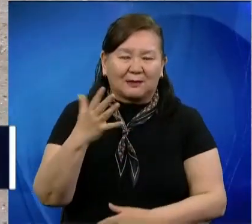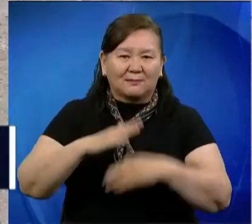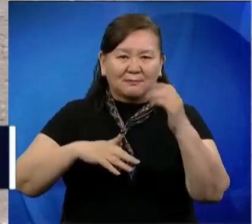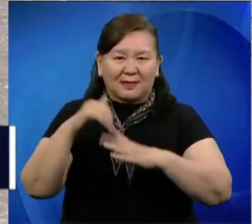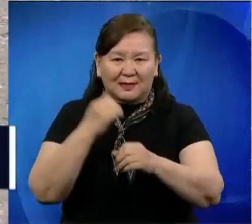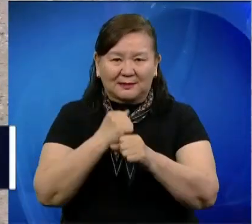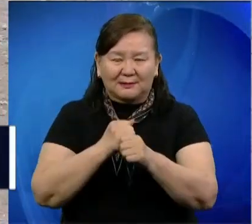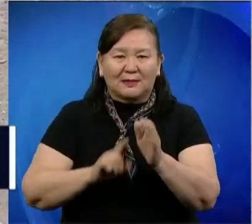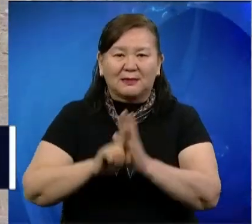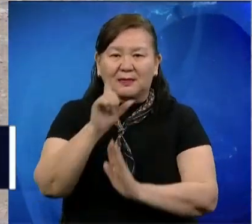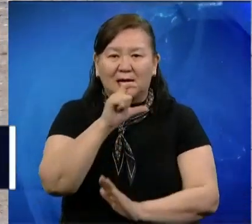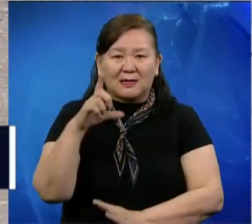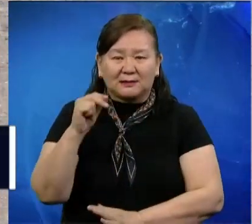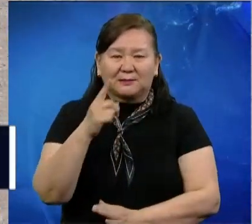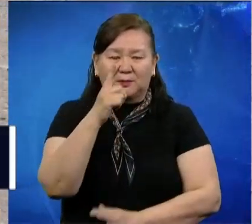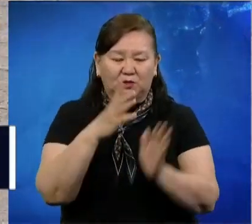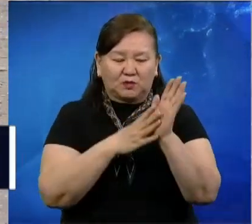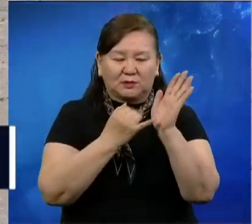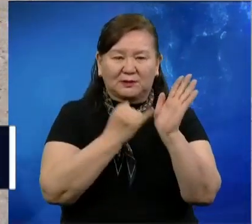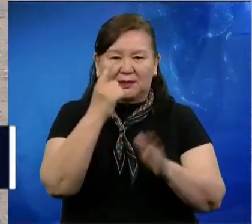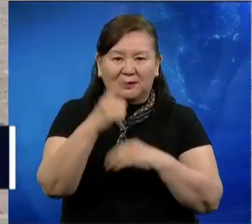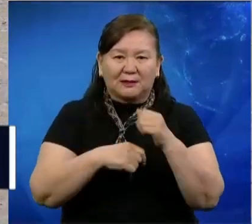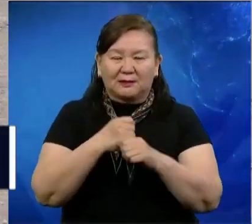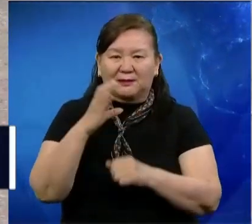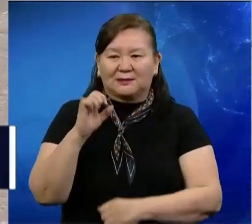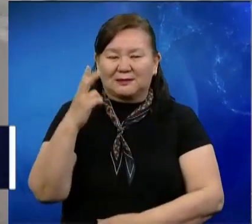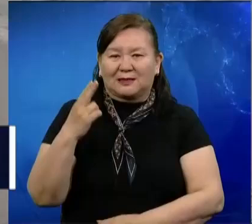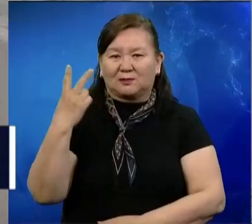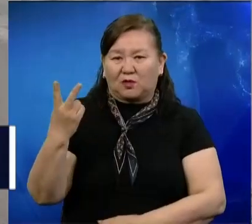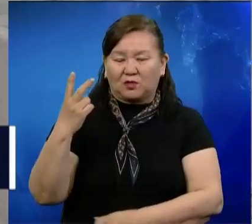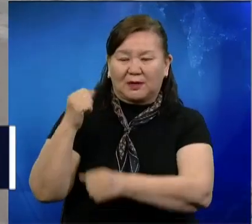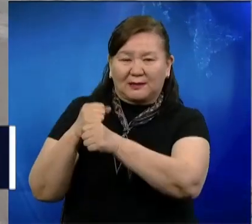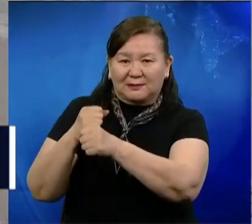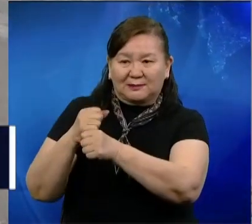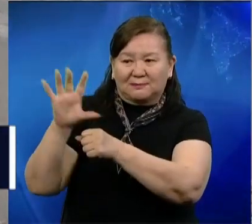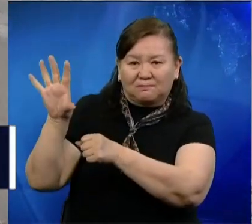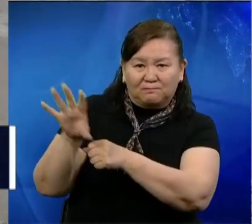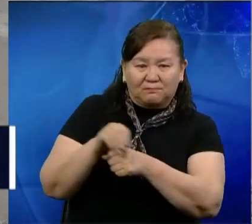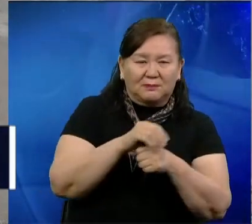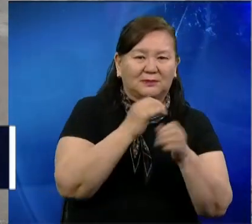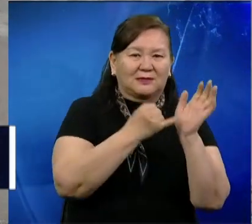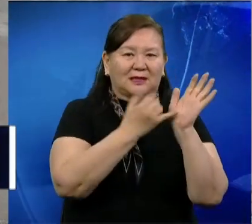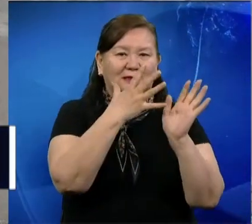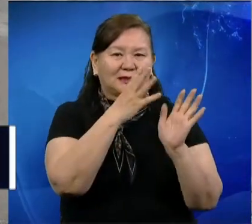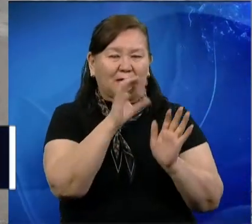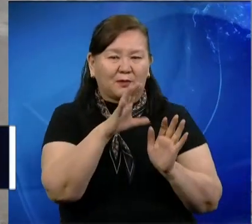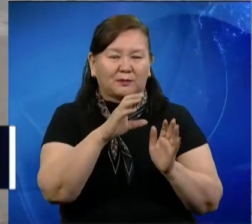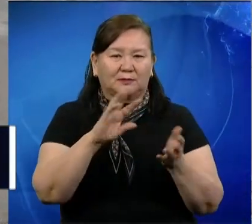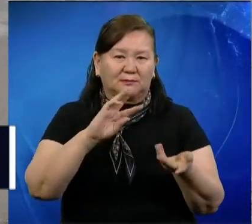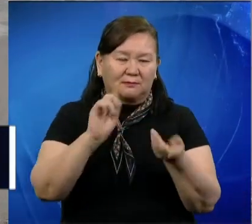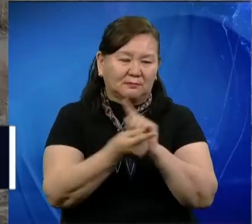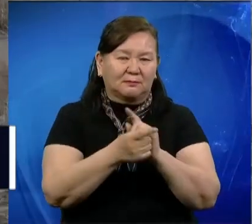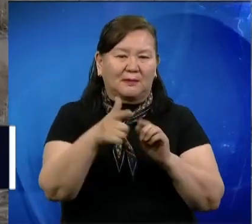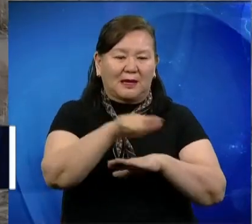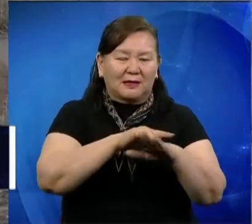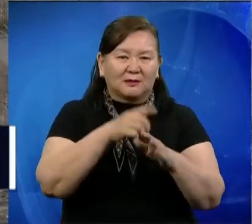ажлын хүрээнд эхний ээлжинд 1961 онд буюу ТЭЦ 2 станц ажиллаж эхэлснээс хойш 65 жил хуримтлагдсан үнсийг зайлуулах газар